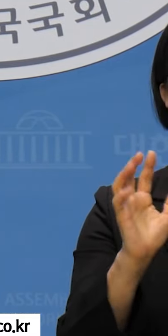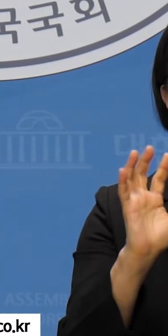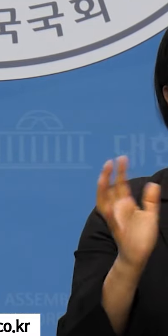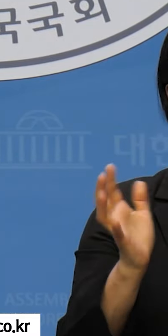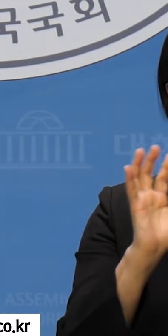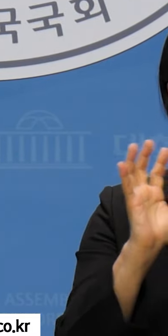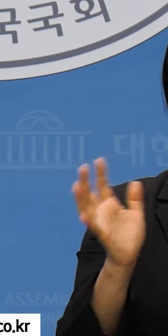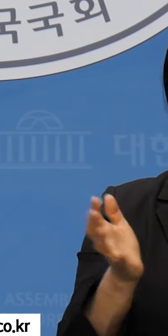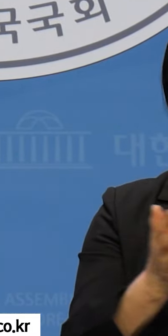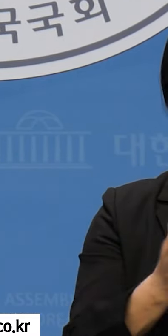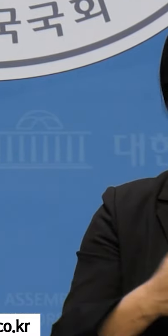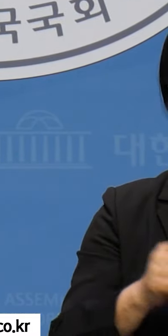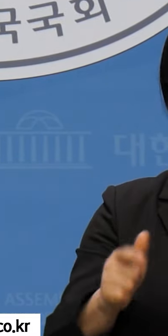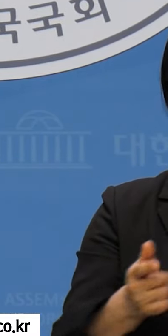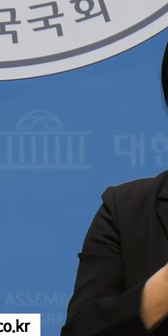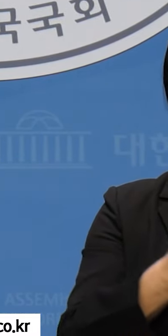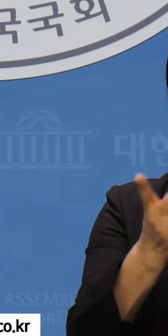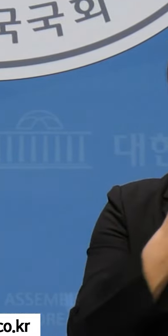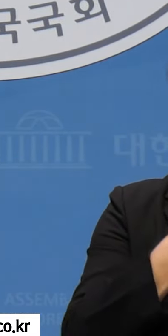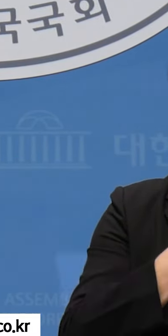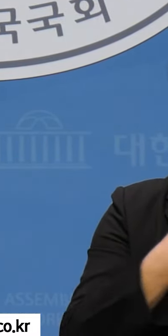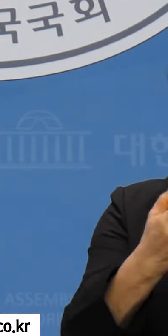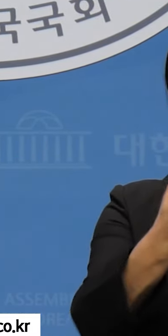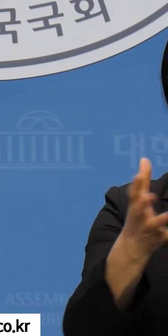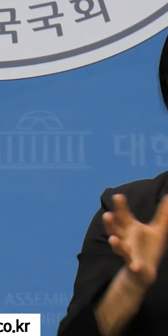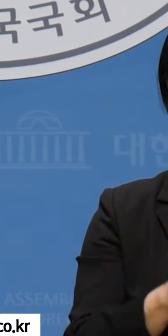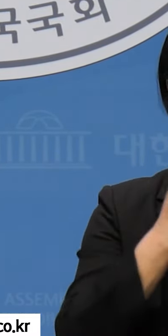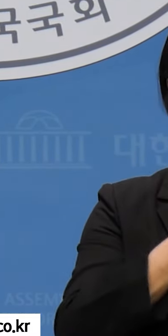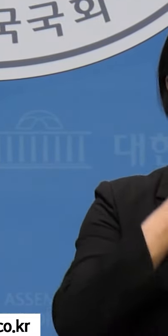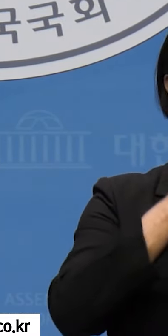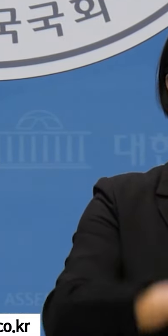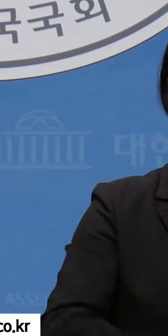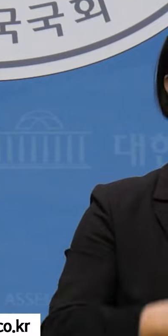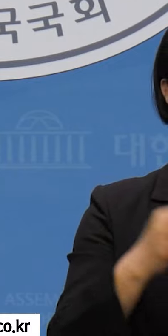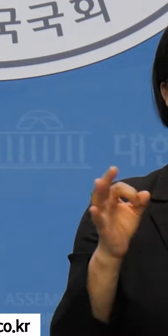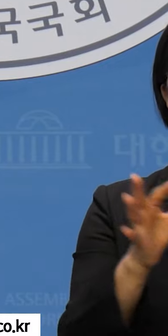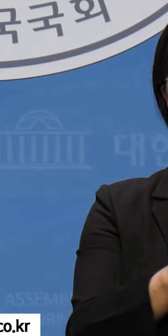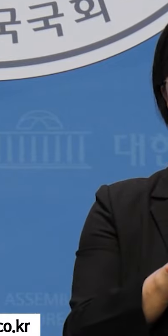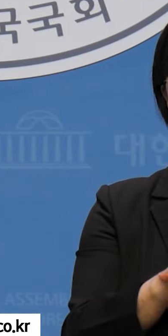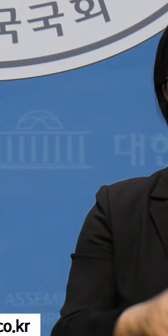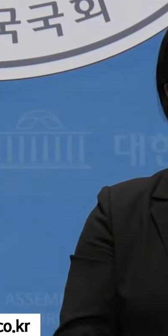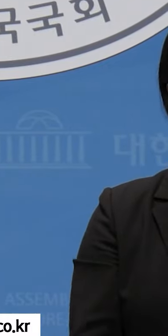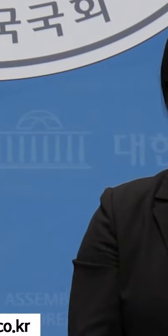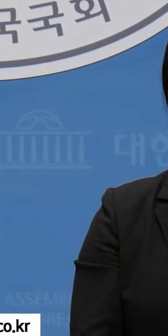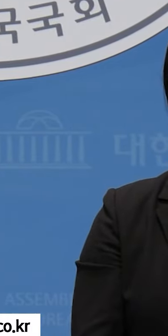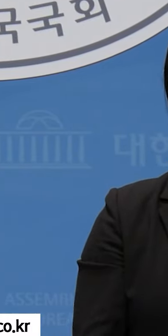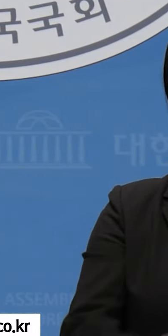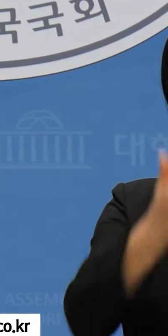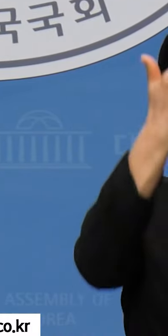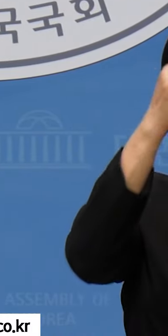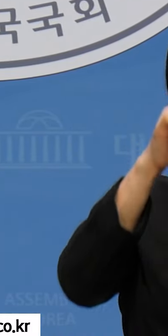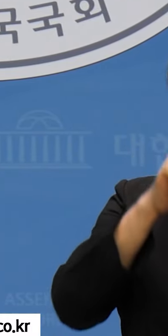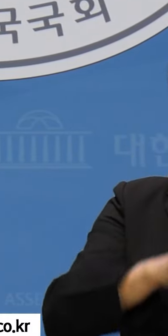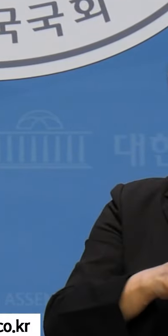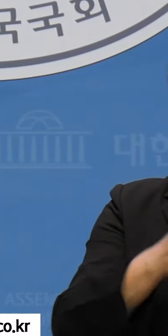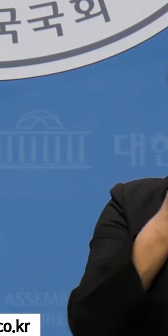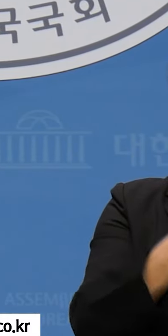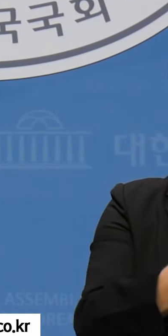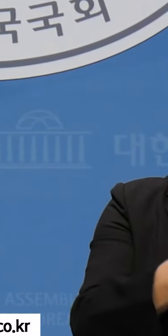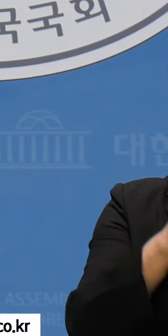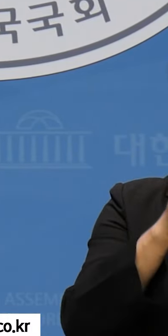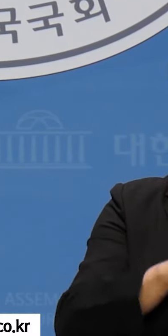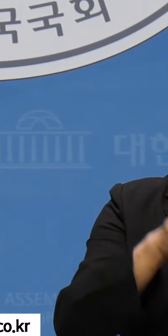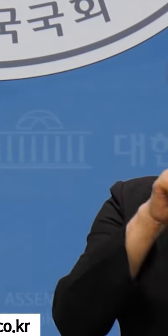토론하고 조정했던 당내 민주주의가 실종됐고 도덕적 사법적 문제에